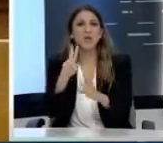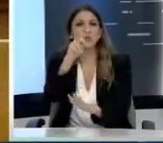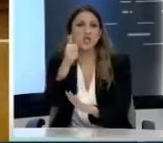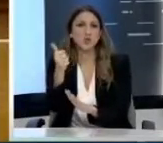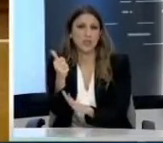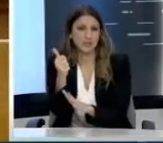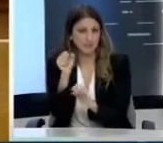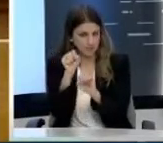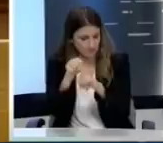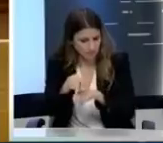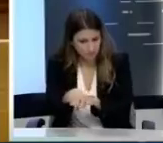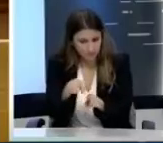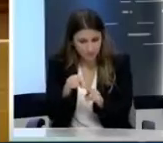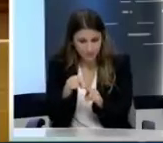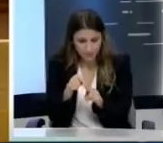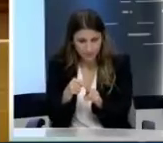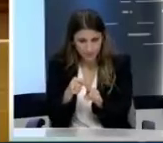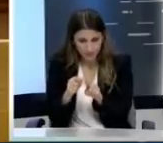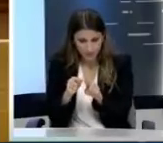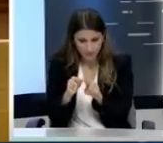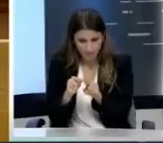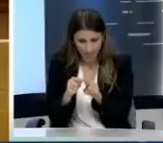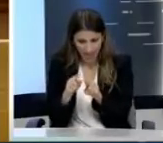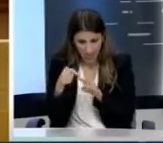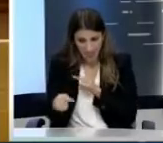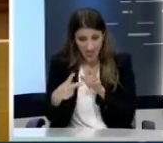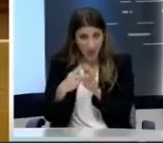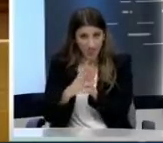23.926. Τι είχανε το 2014?